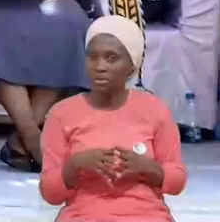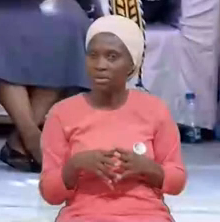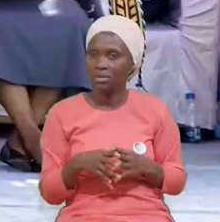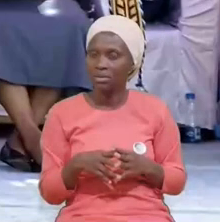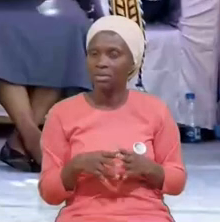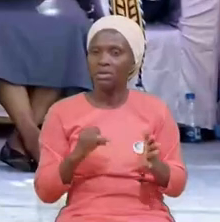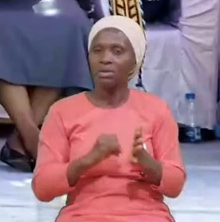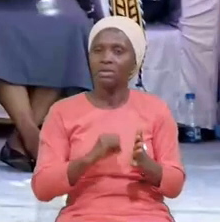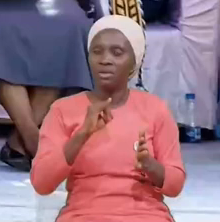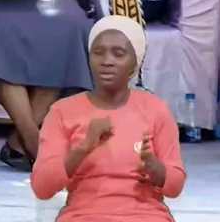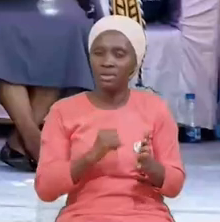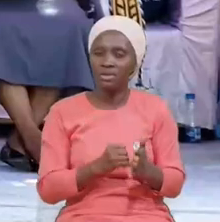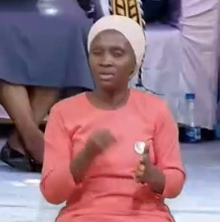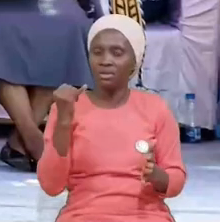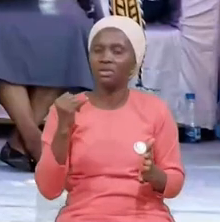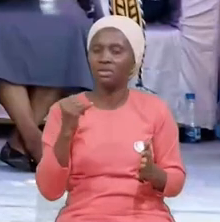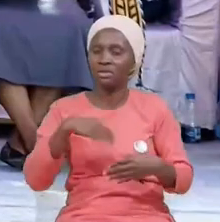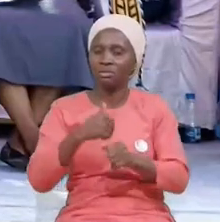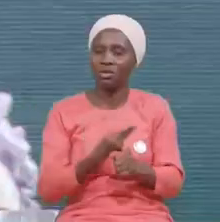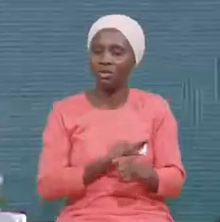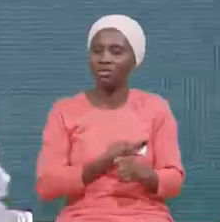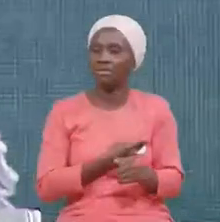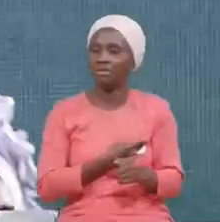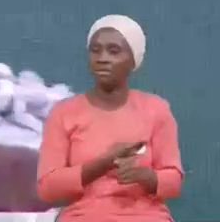cela nous désorganise.